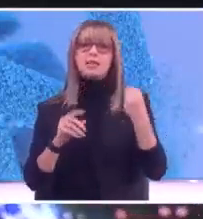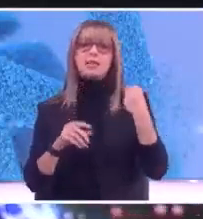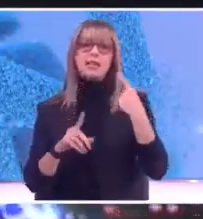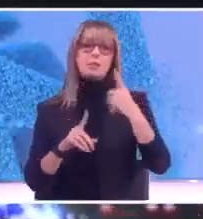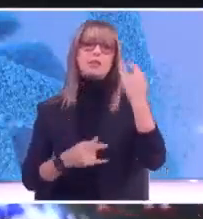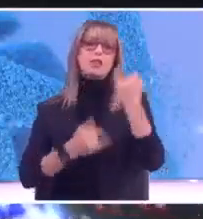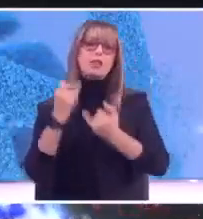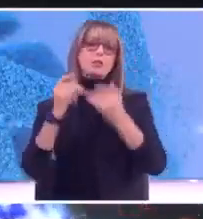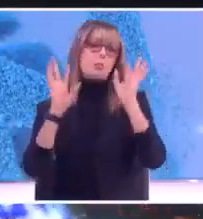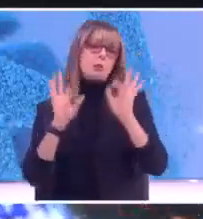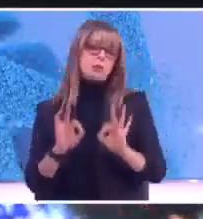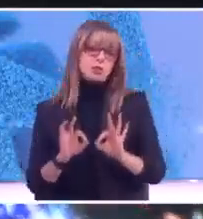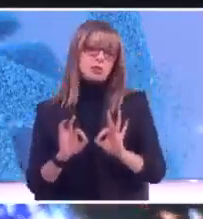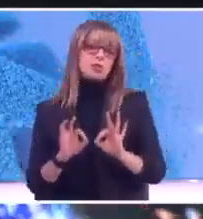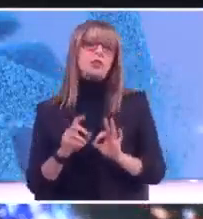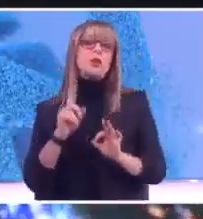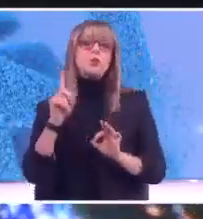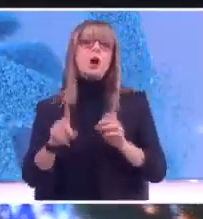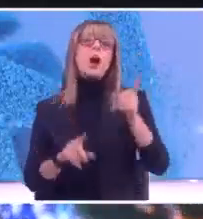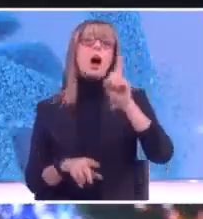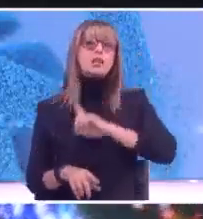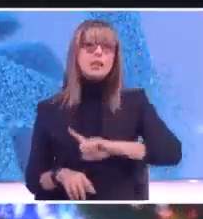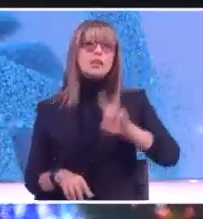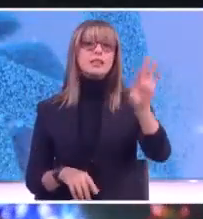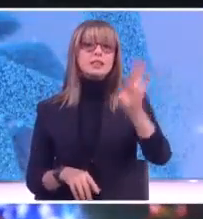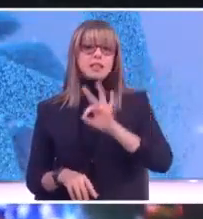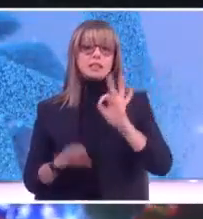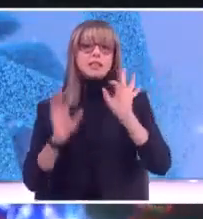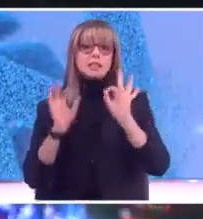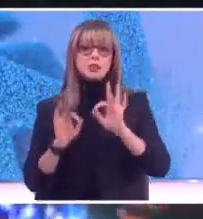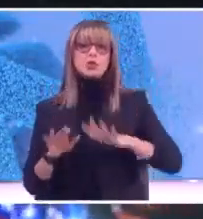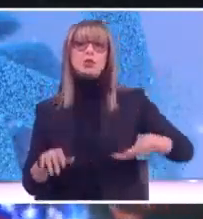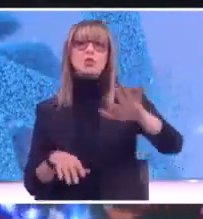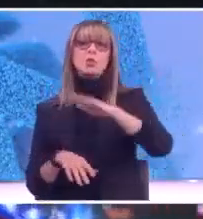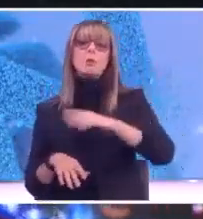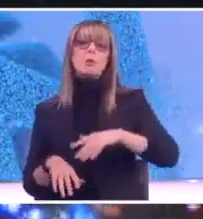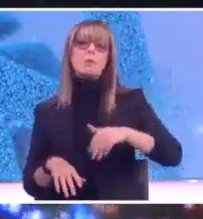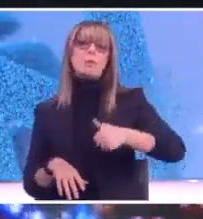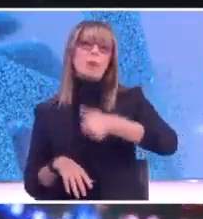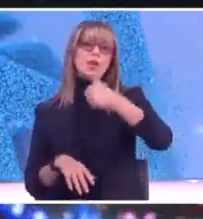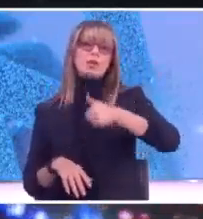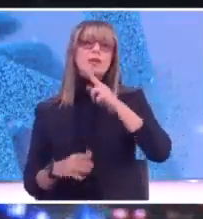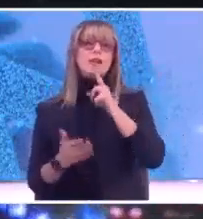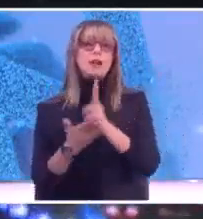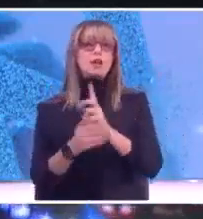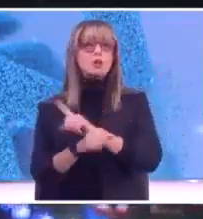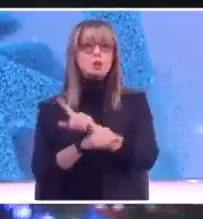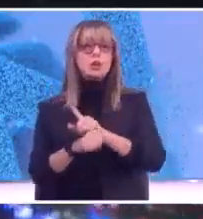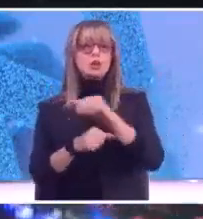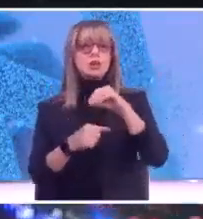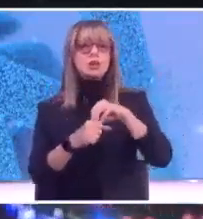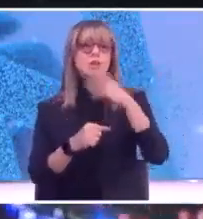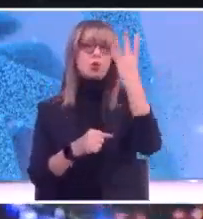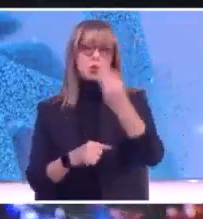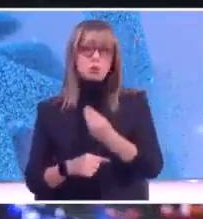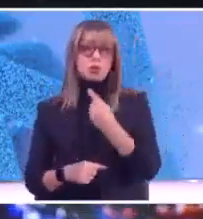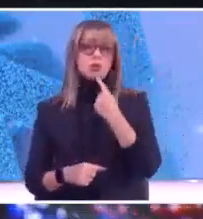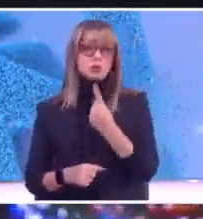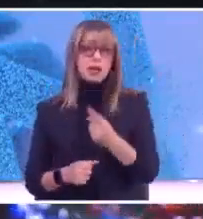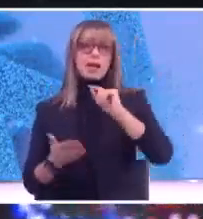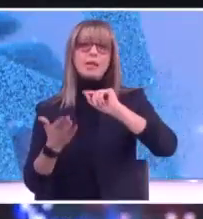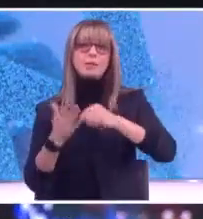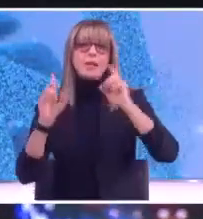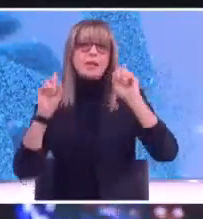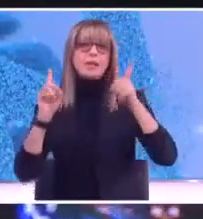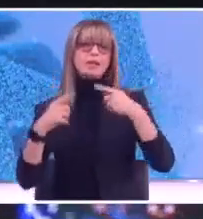bir tartışma başladı. Davutoğlu adayları seçildiğinde tüm genel başkanların da karar sürecinin içinde yer alacağını ve